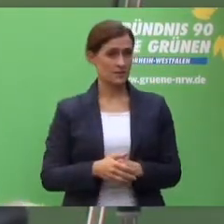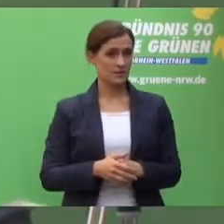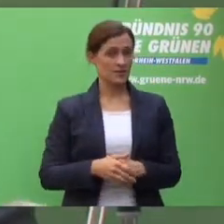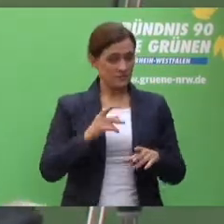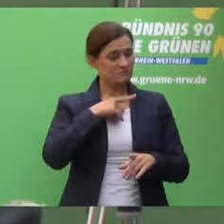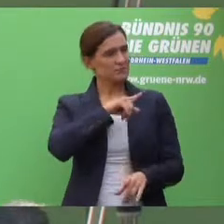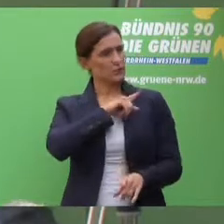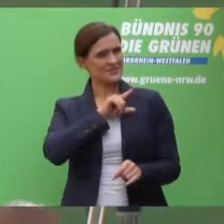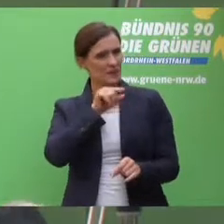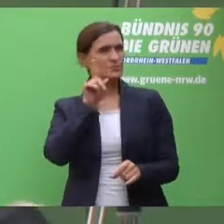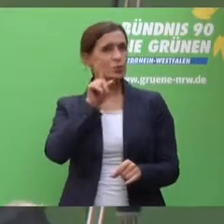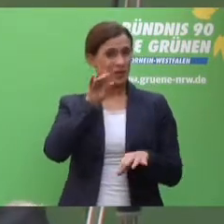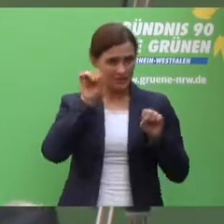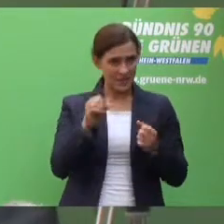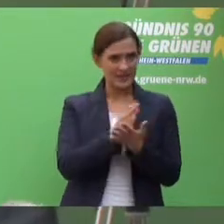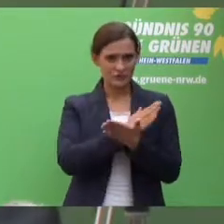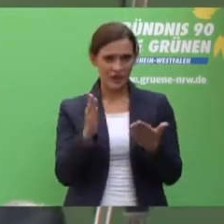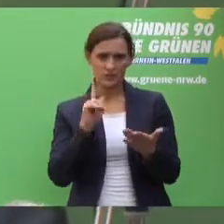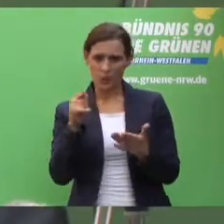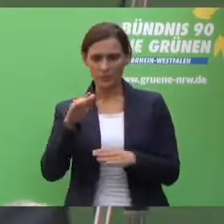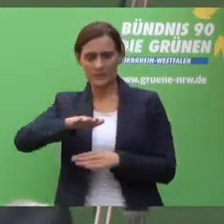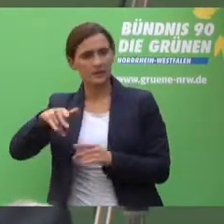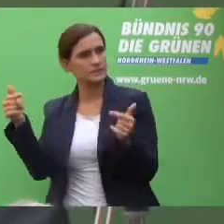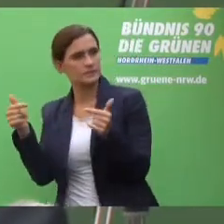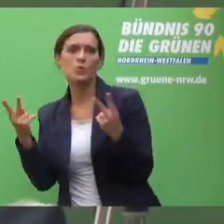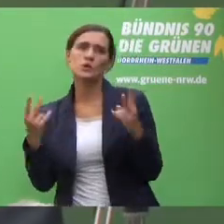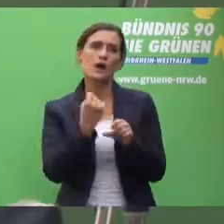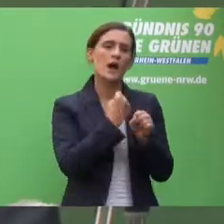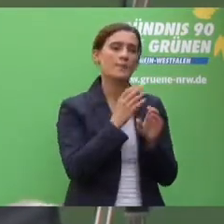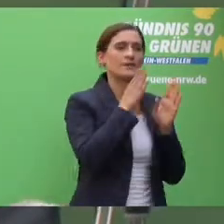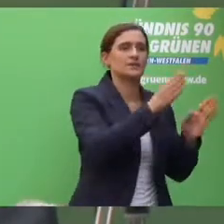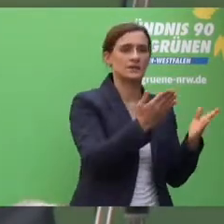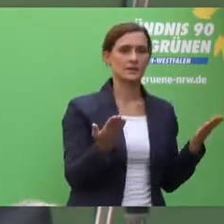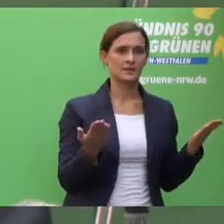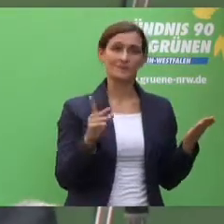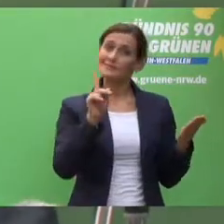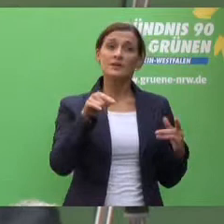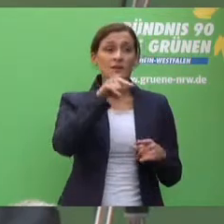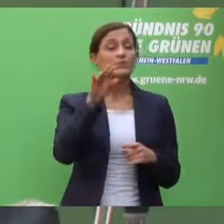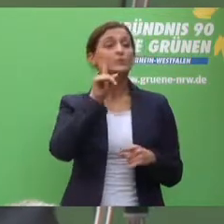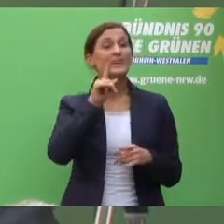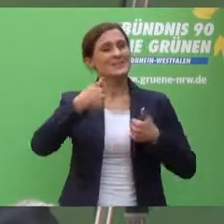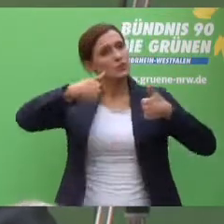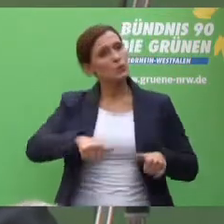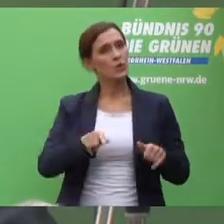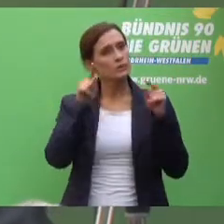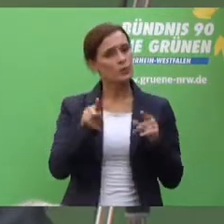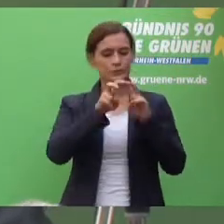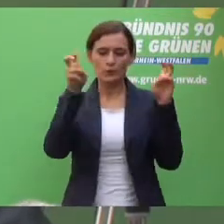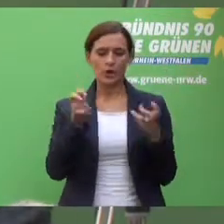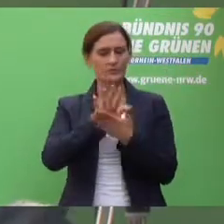Männer? Oder ist es nicht vielmehr so, dass dann wieder jemand gezwungen ist, zu Hause zu bleiben? Und dann haben